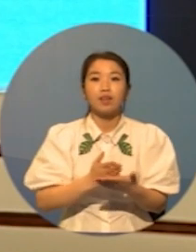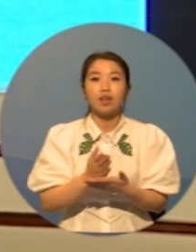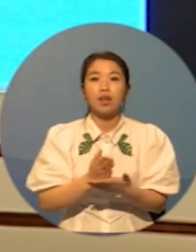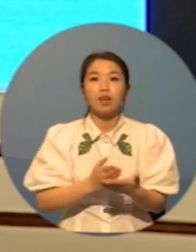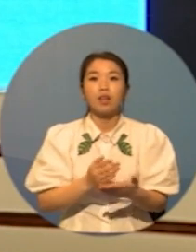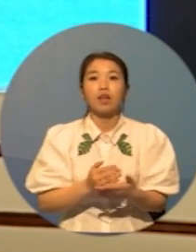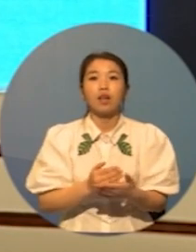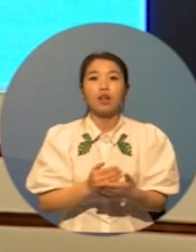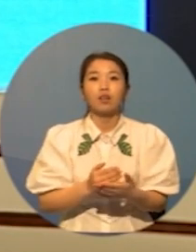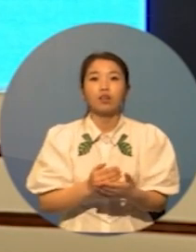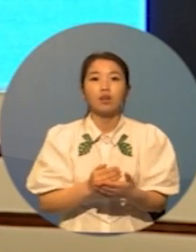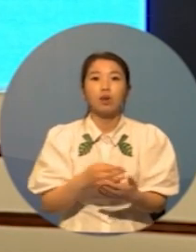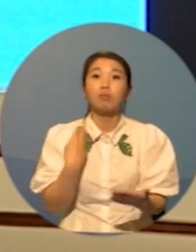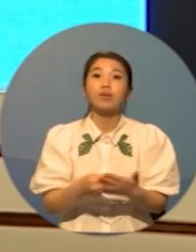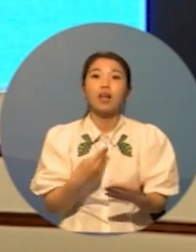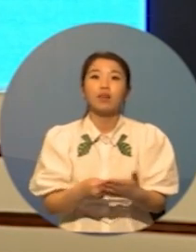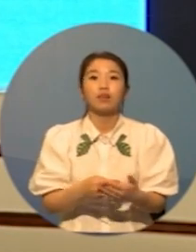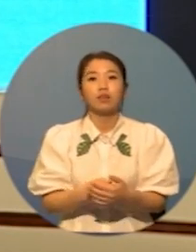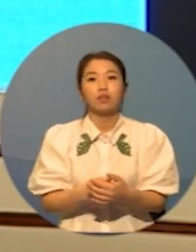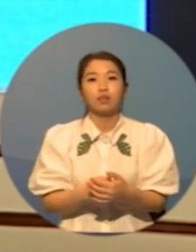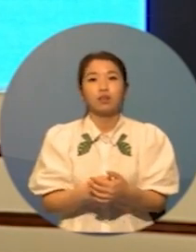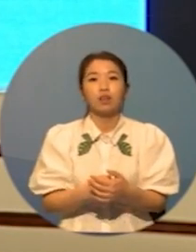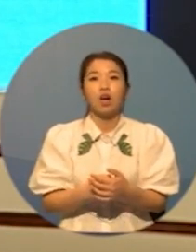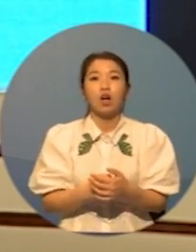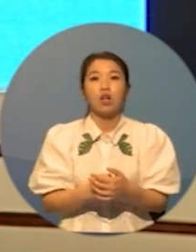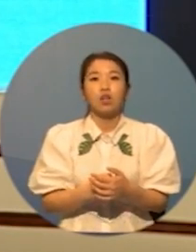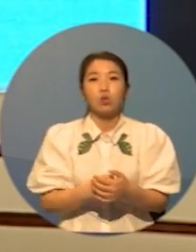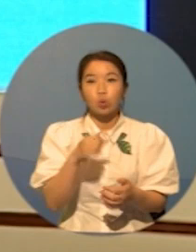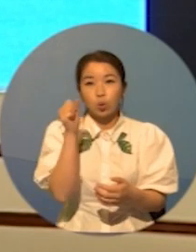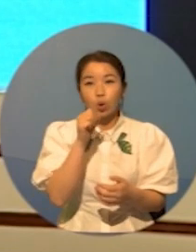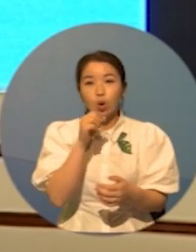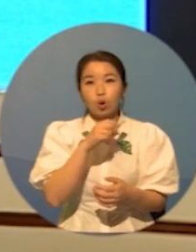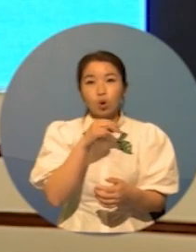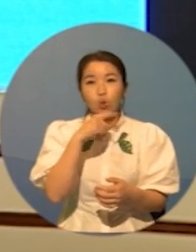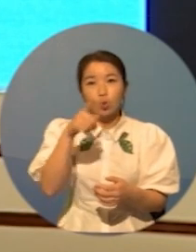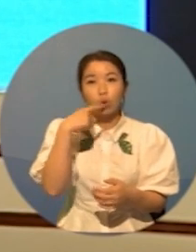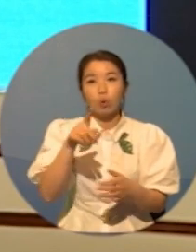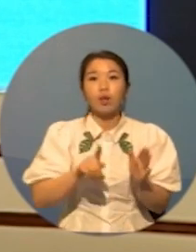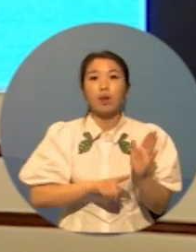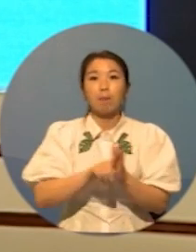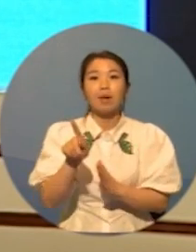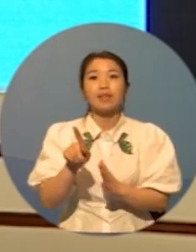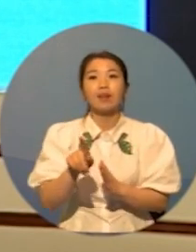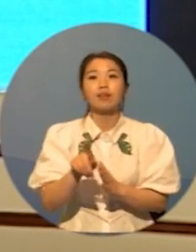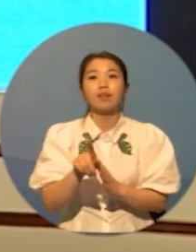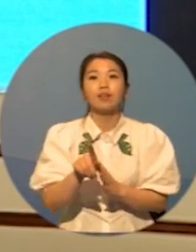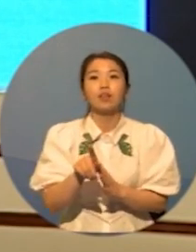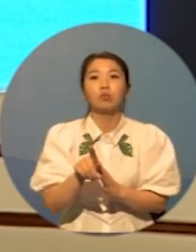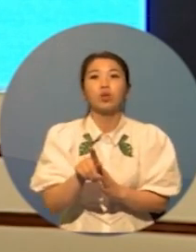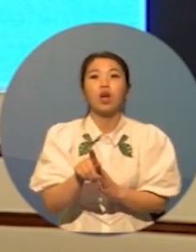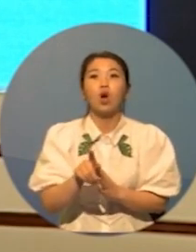Мысалы, шығып сөйлеулер басланды. Бұнда атауыш фейіл шығып сөйлеулер